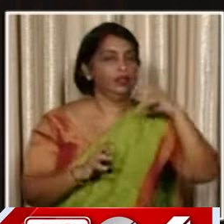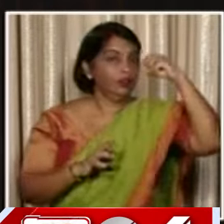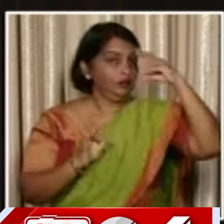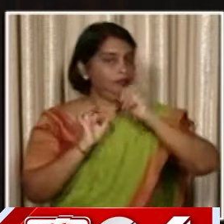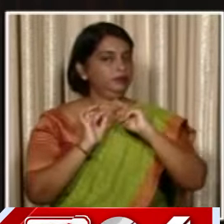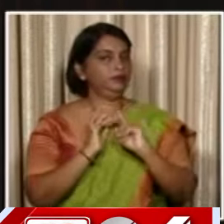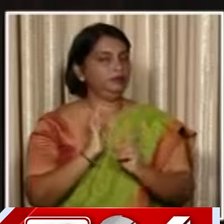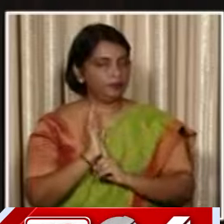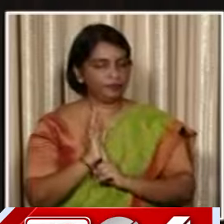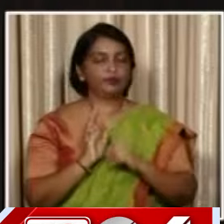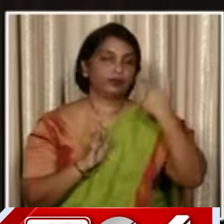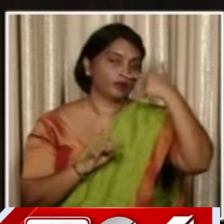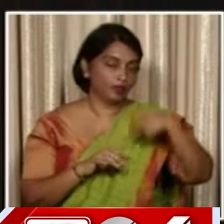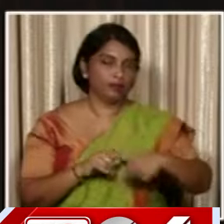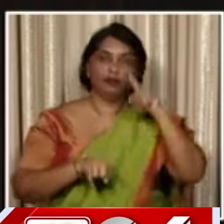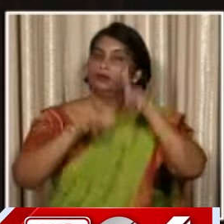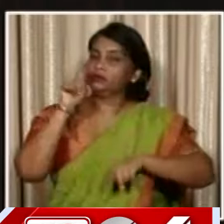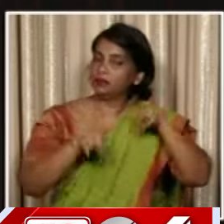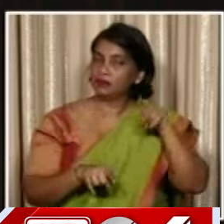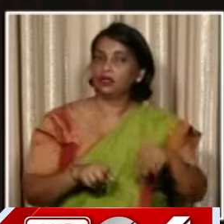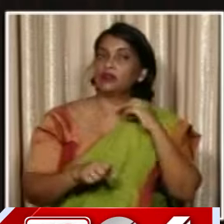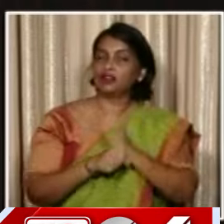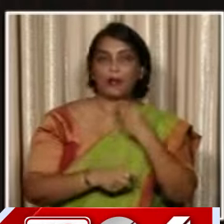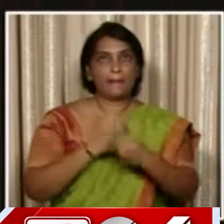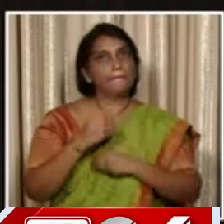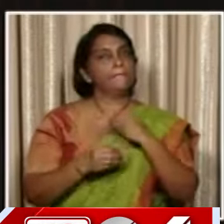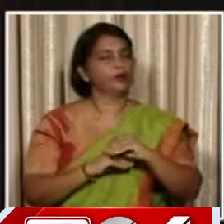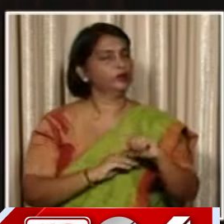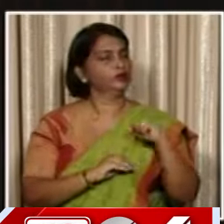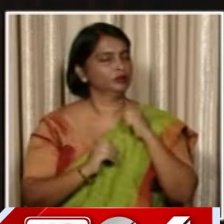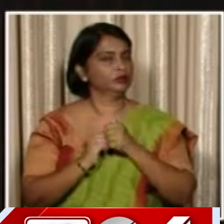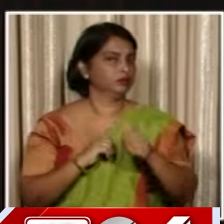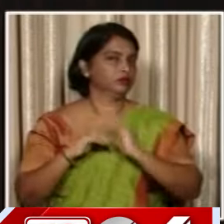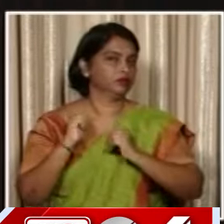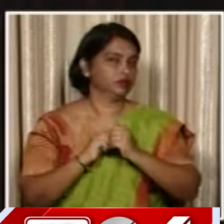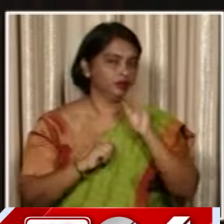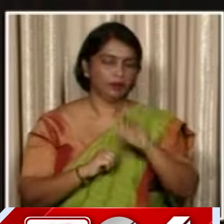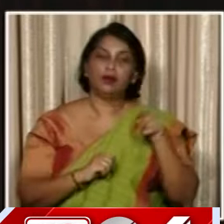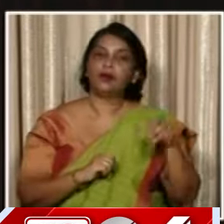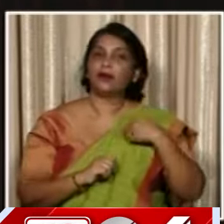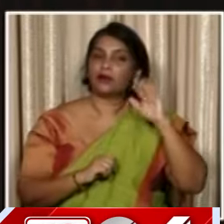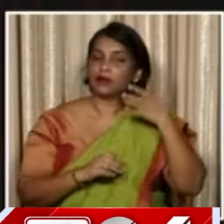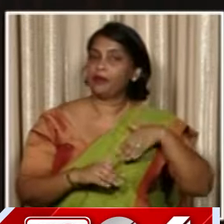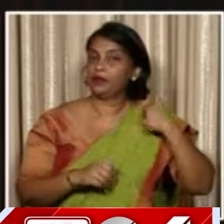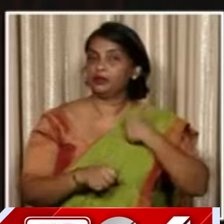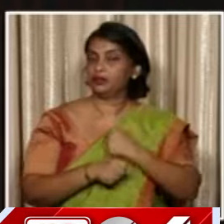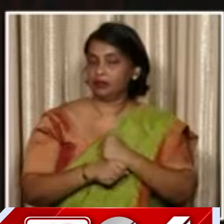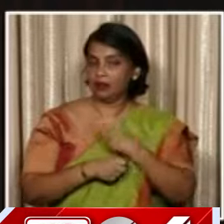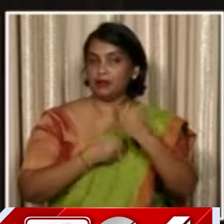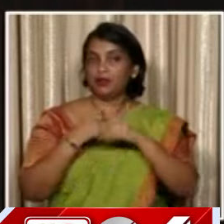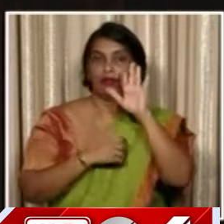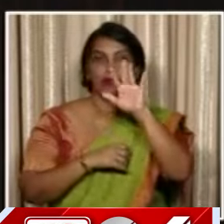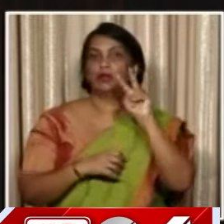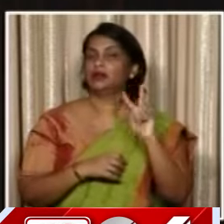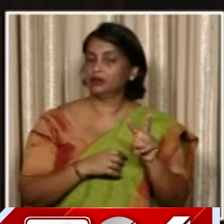ගාස්තු ගැළපීම ඉන්ධන මිල සූත්‍රය මගින් රාජ්‍ය ව්‍යාපාර ශක්තිමත් කාර්ය සාධනයක් කරලා තියෙනවා. විශේෂයෙන්ම ප්‍රධාන රාජ්‍ය විසායක